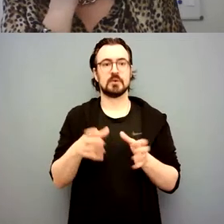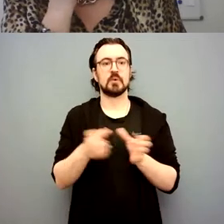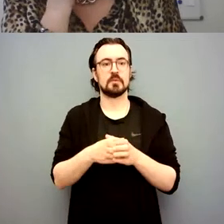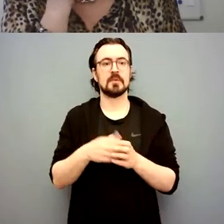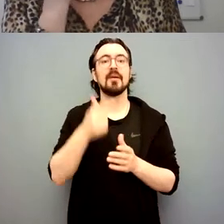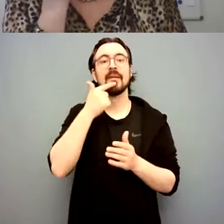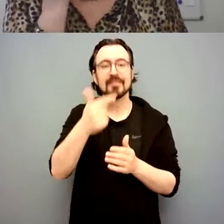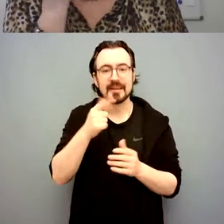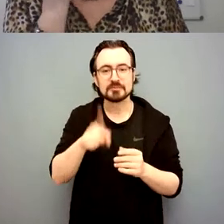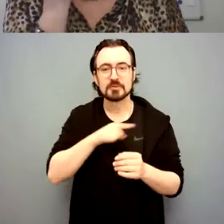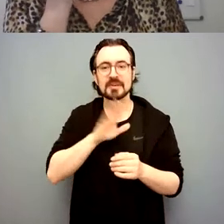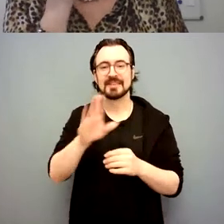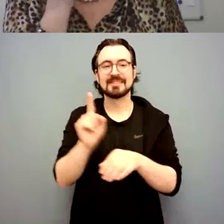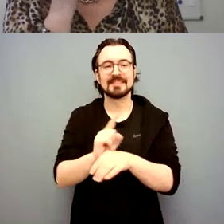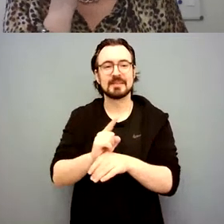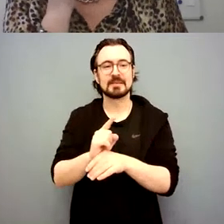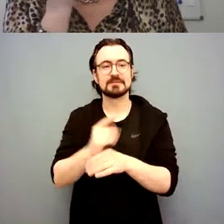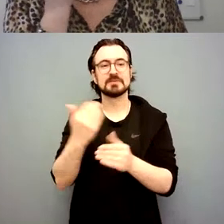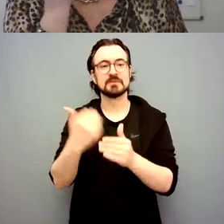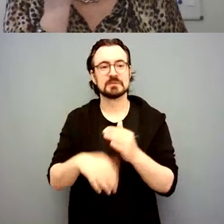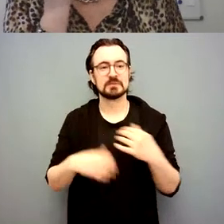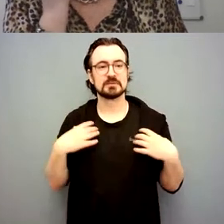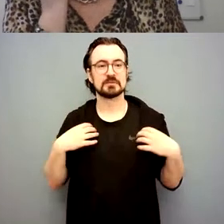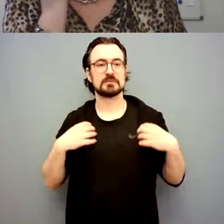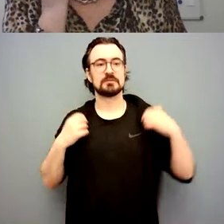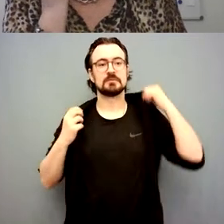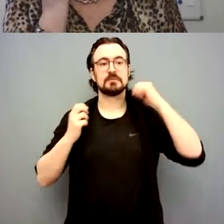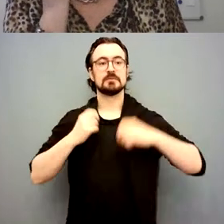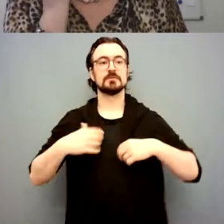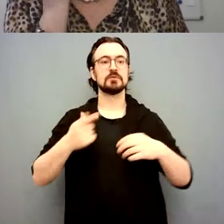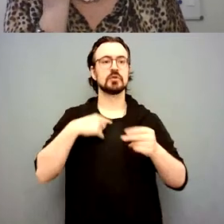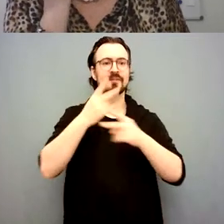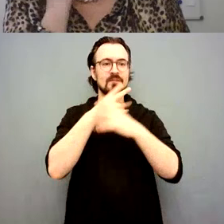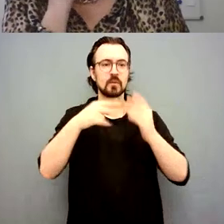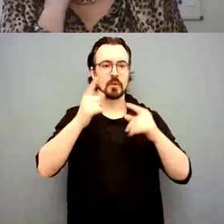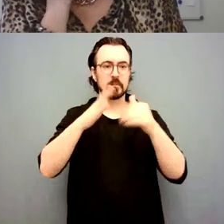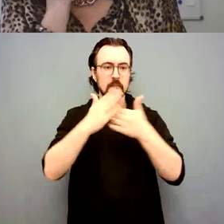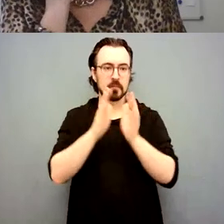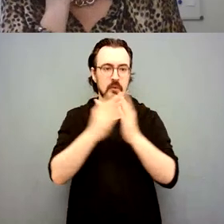Där är din tid ute. Ja, tack så mycket. Jag visar upp den